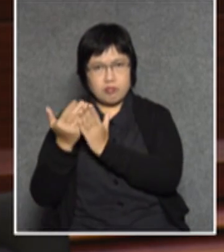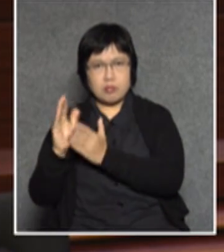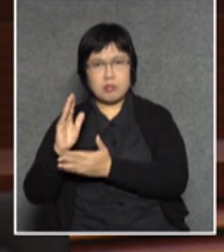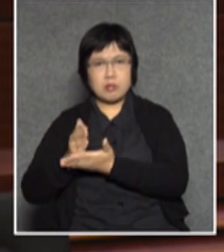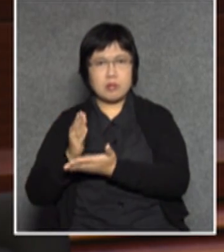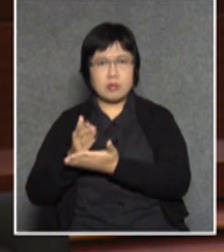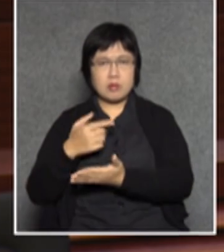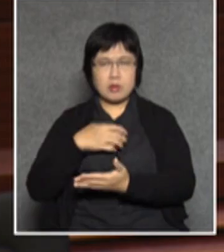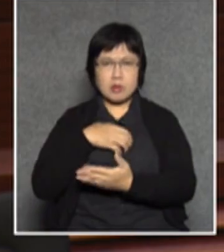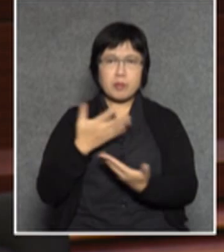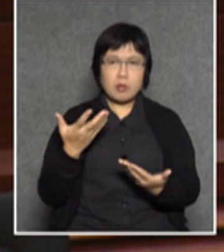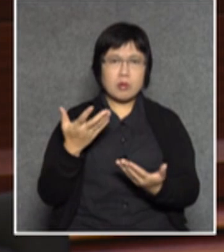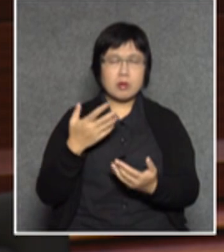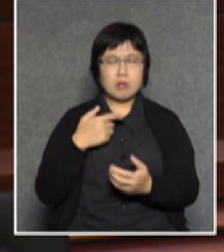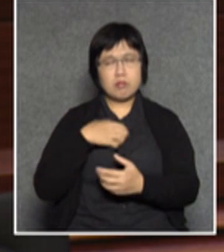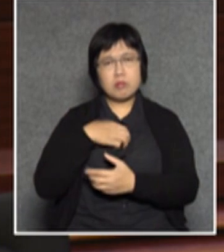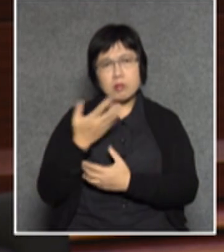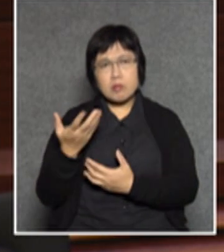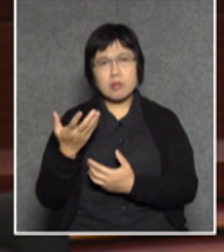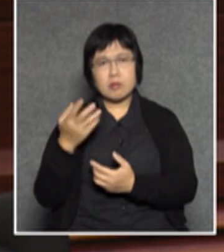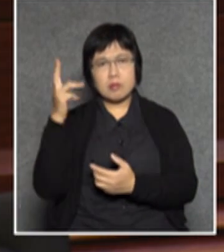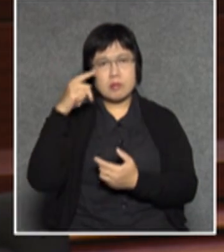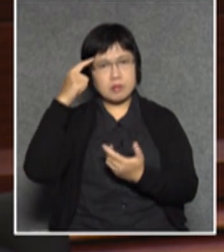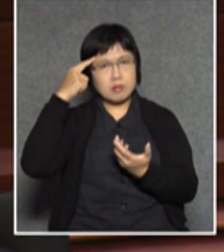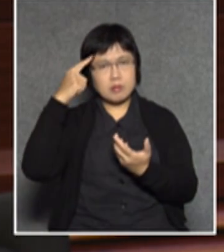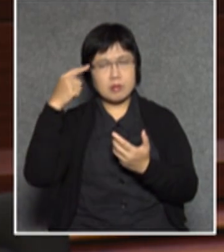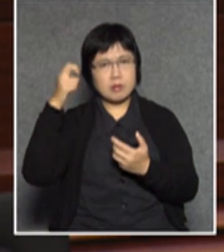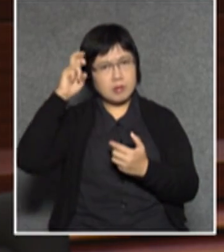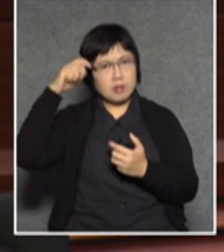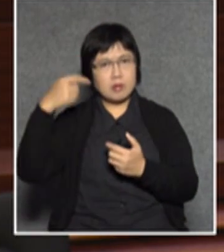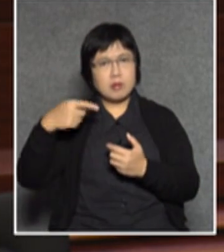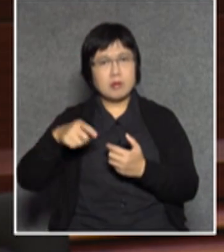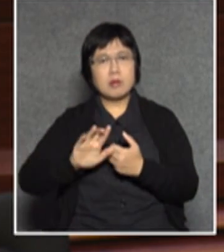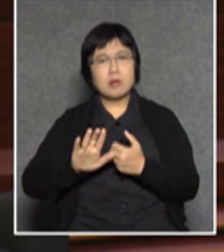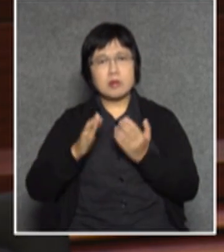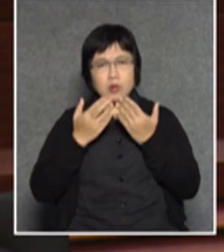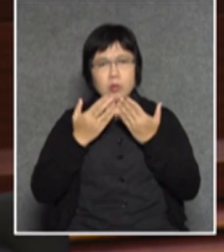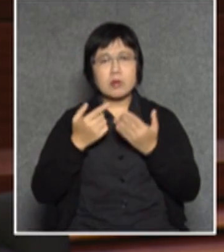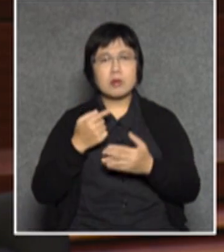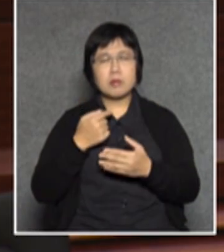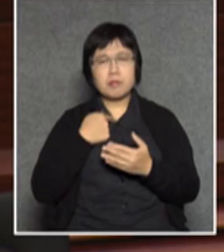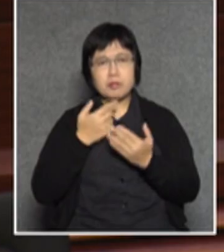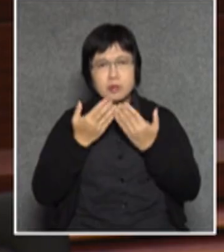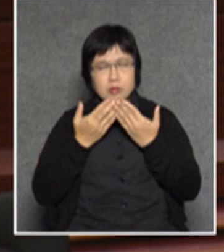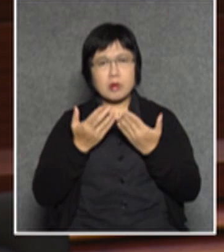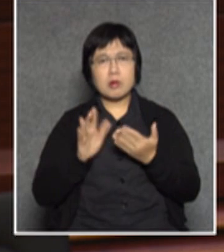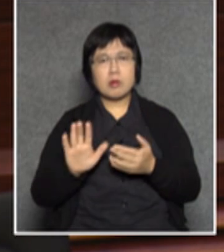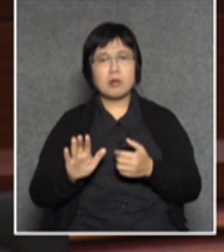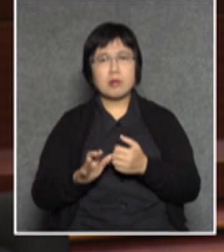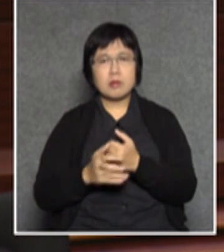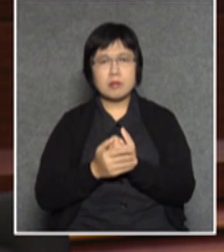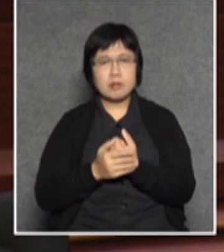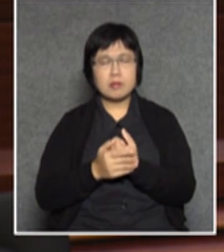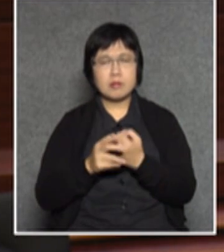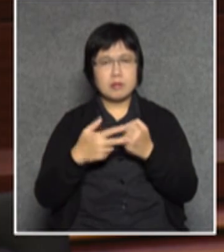會覺得呢，主觀地我不覺得呢，通識是唯一一個考慮因素，讀或者不讀，這個第一點。第二樣東西